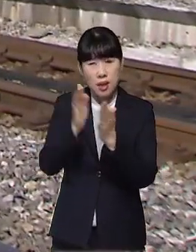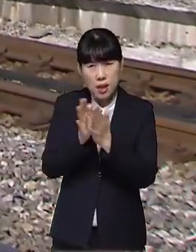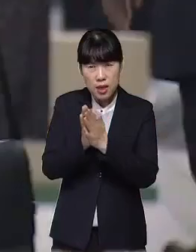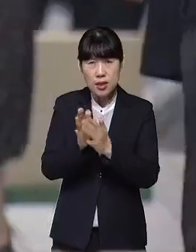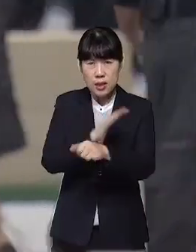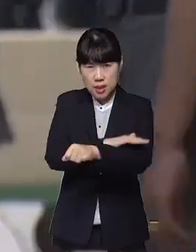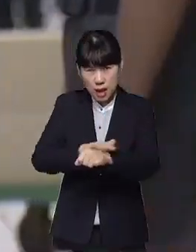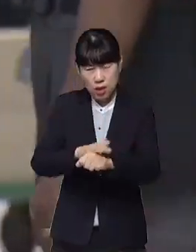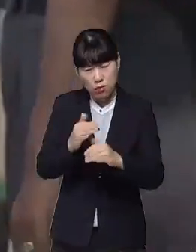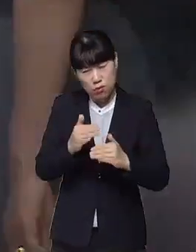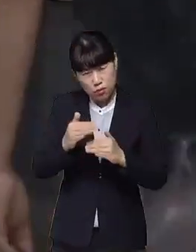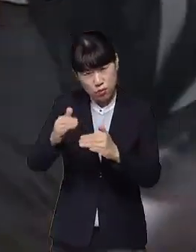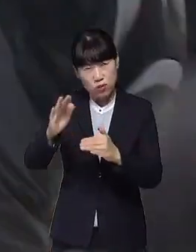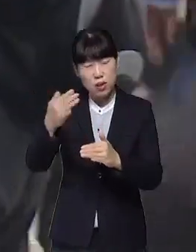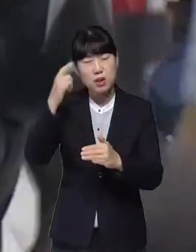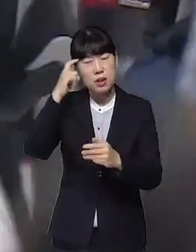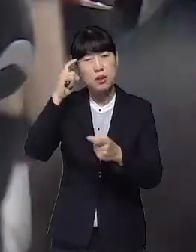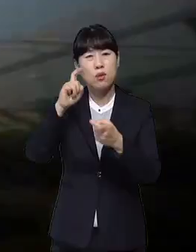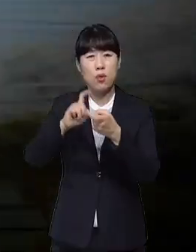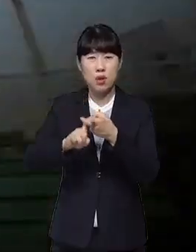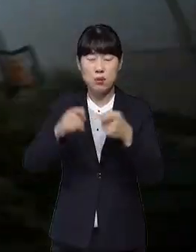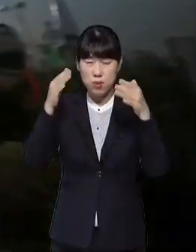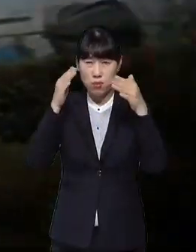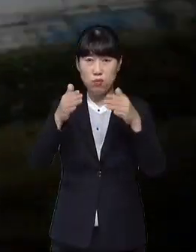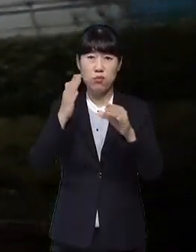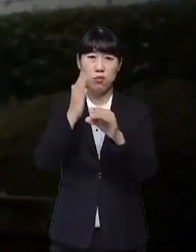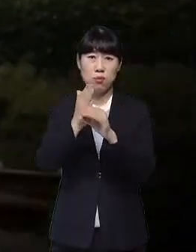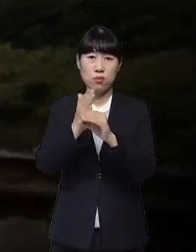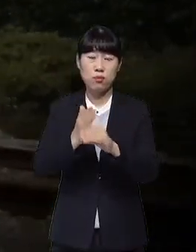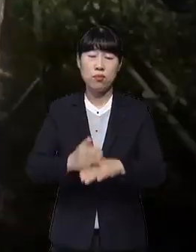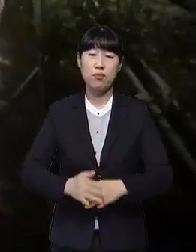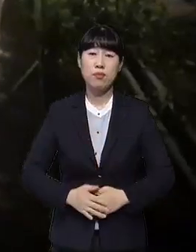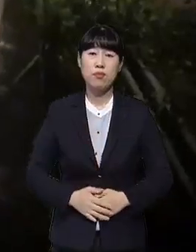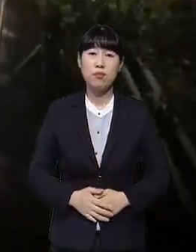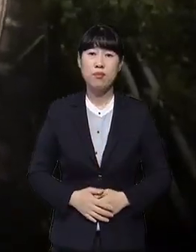응답할지 관심입니다. KBC 서울방송본부 정의진입니다.